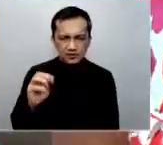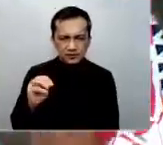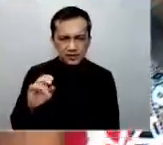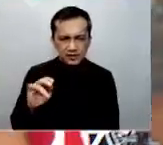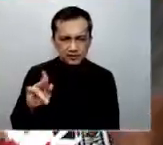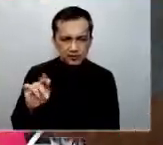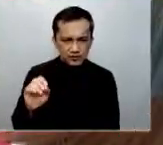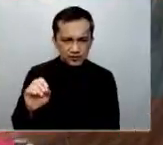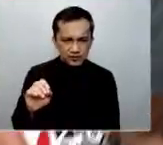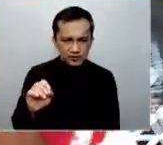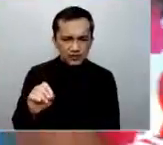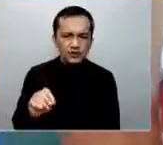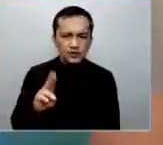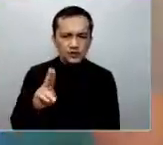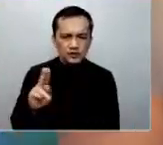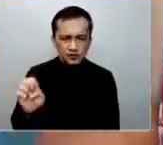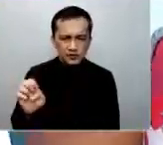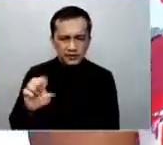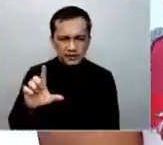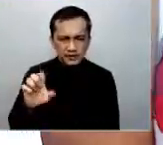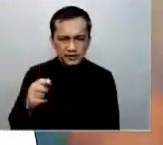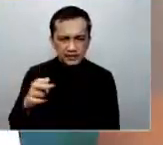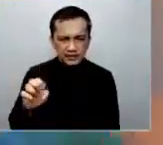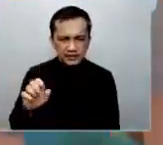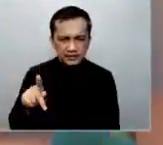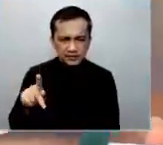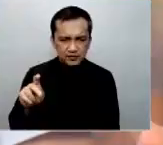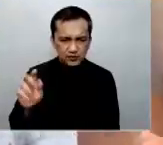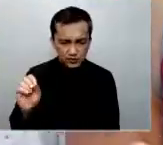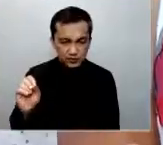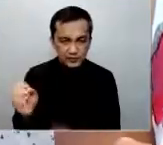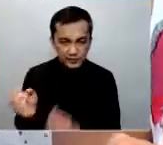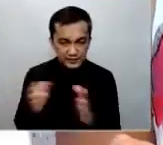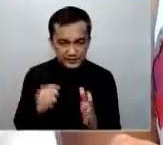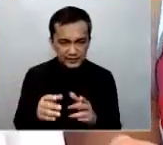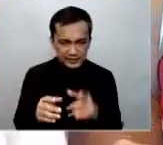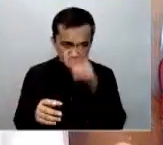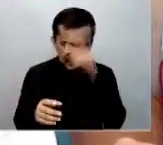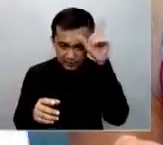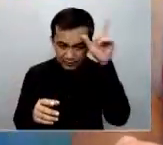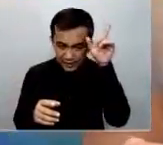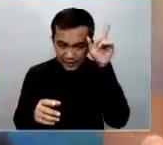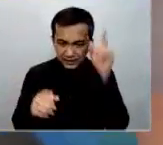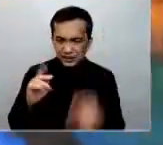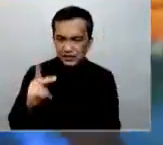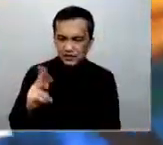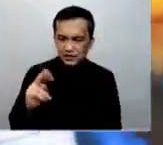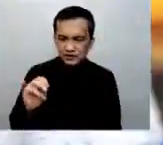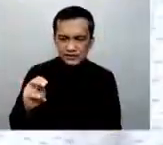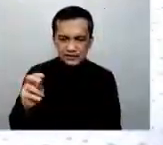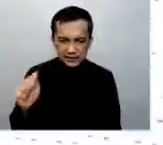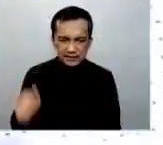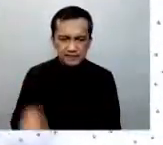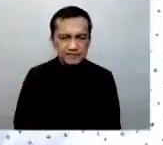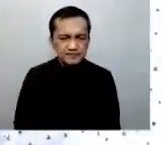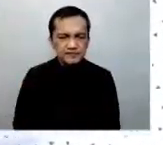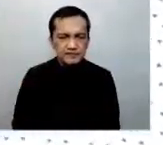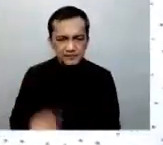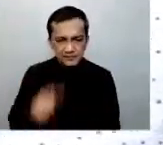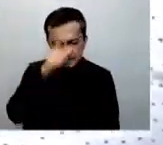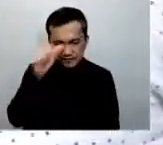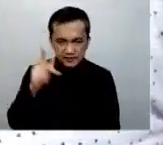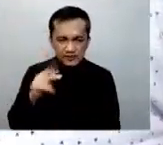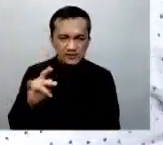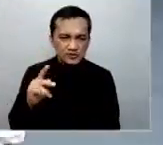leche puto. Leche puto. And black kuchinta. So, the black kuchinta, it goes with